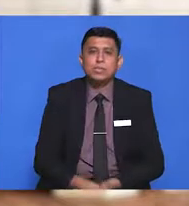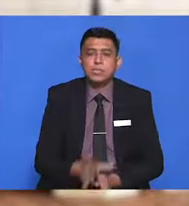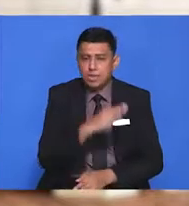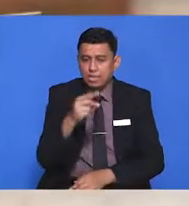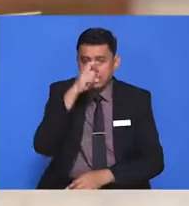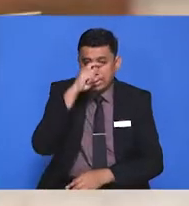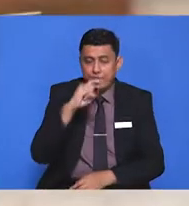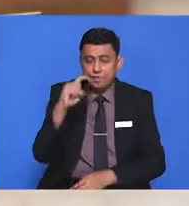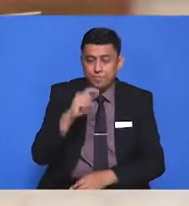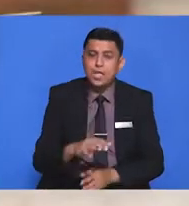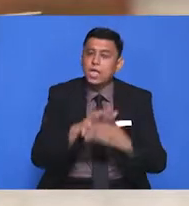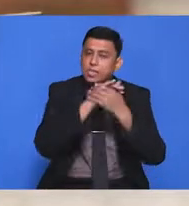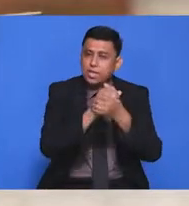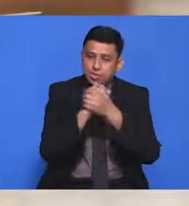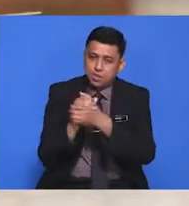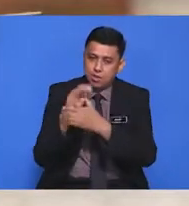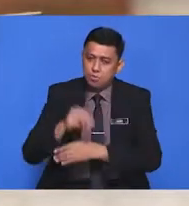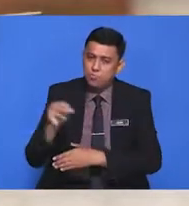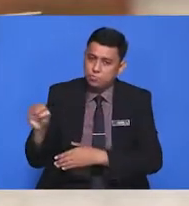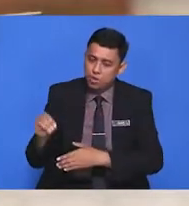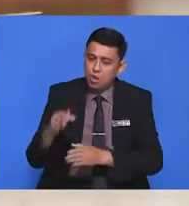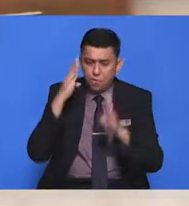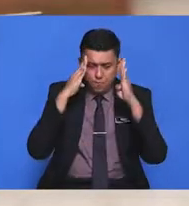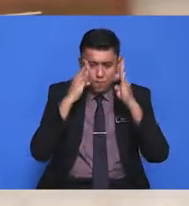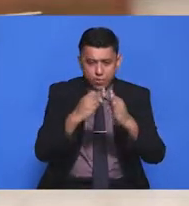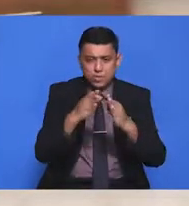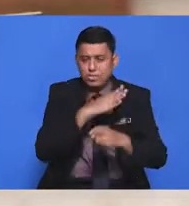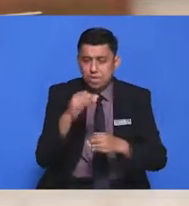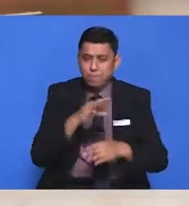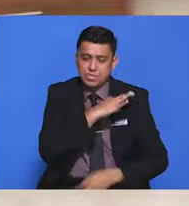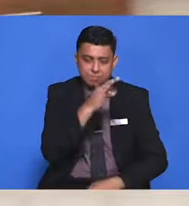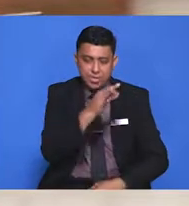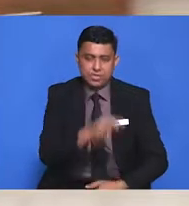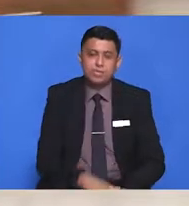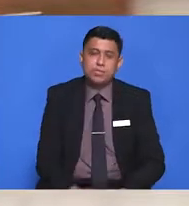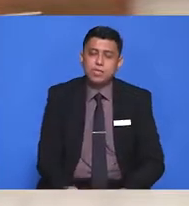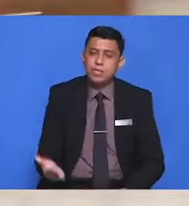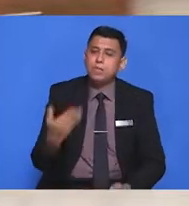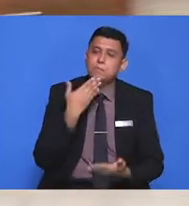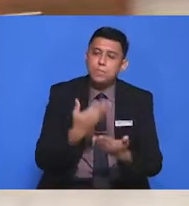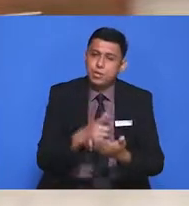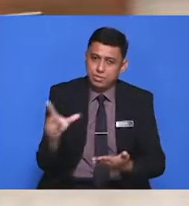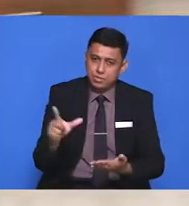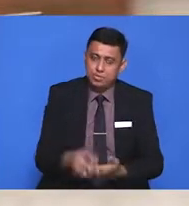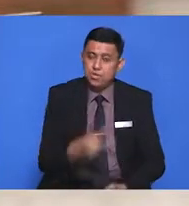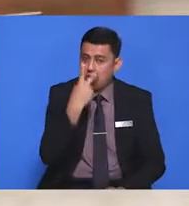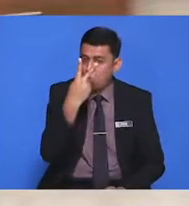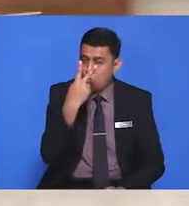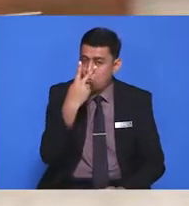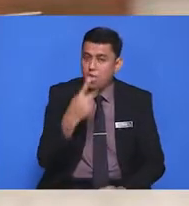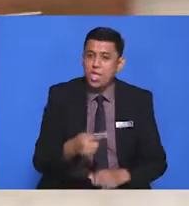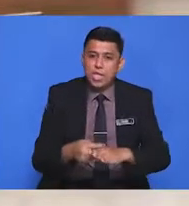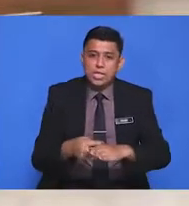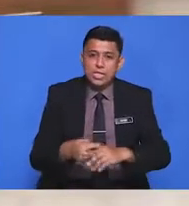Thailand. Tahniah murid-murid kerana masih fokus dan bersemangat. Baiklah, mari kita tinjau dua tasik utama di Asia